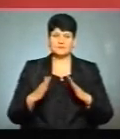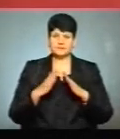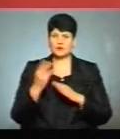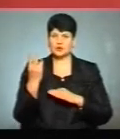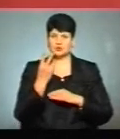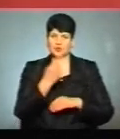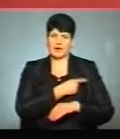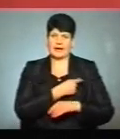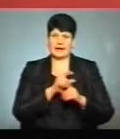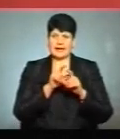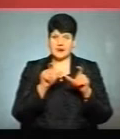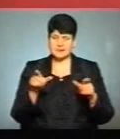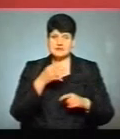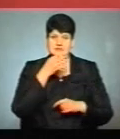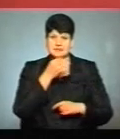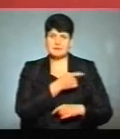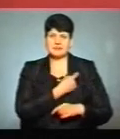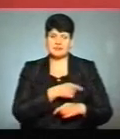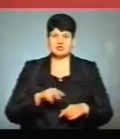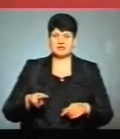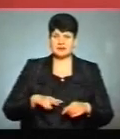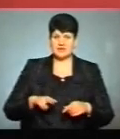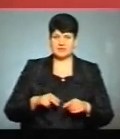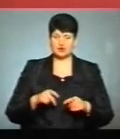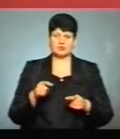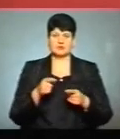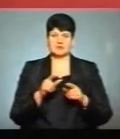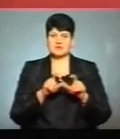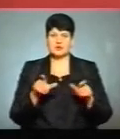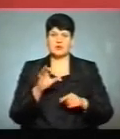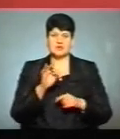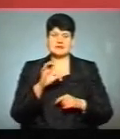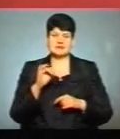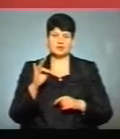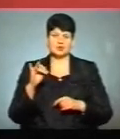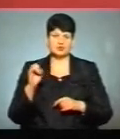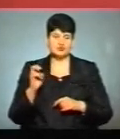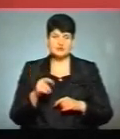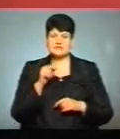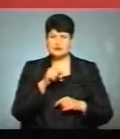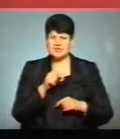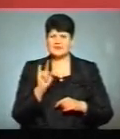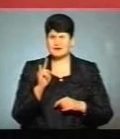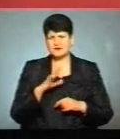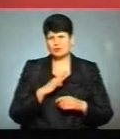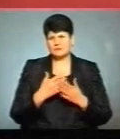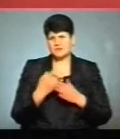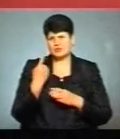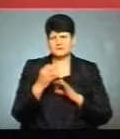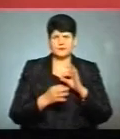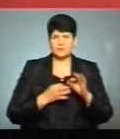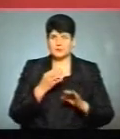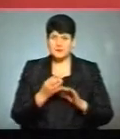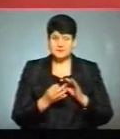міської лікарні, повідомила медична директорка закладу Ольга Сидорчук. За її словами, тоді дитині було близько доби. Більше